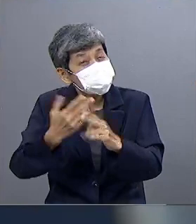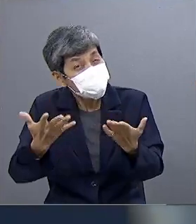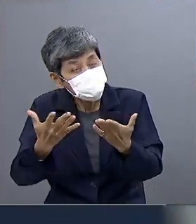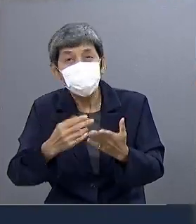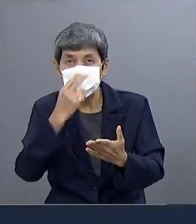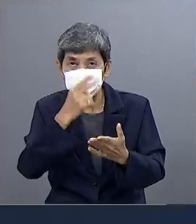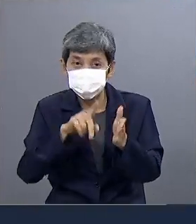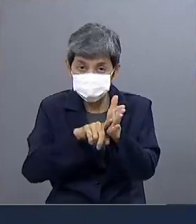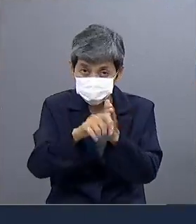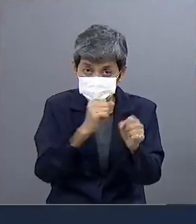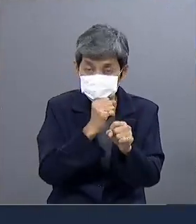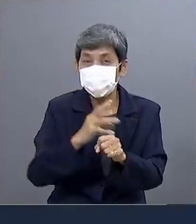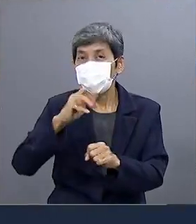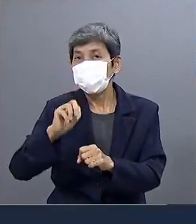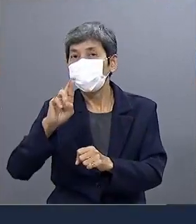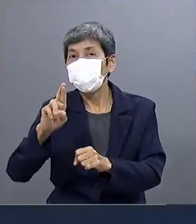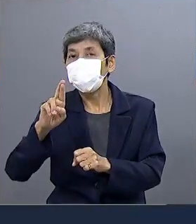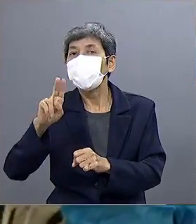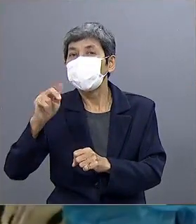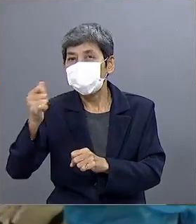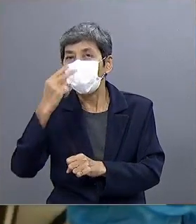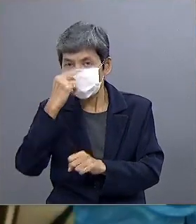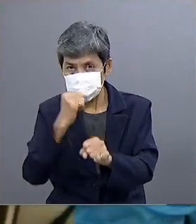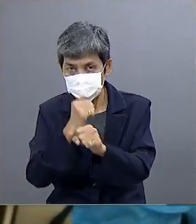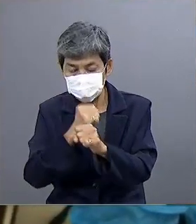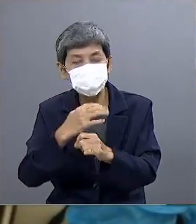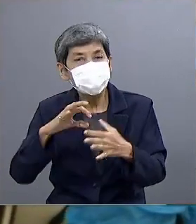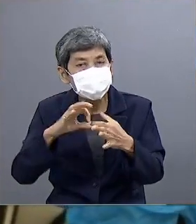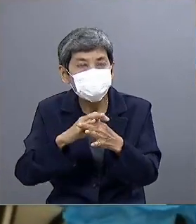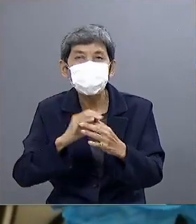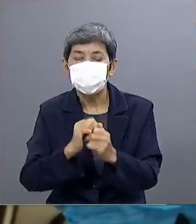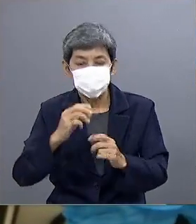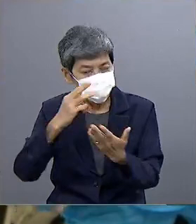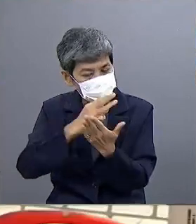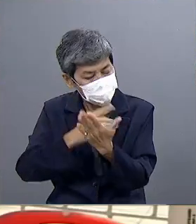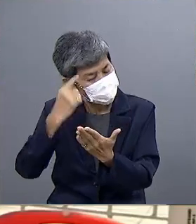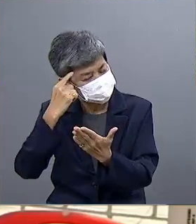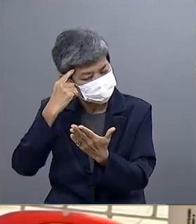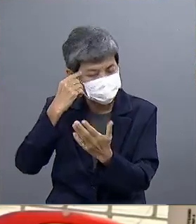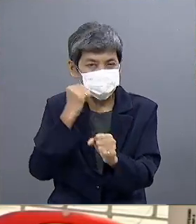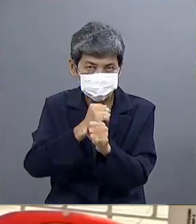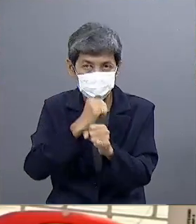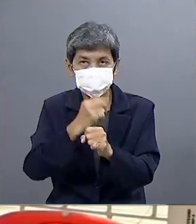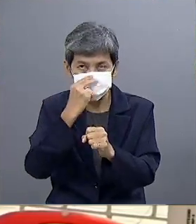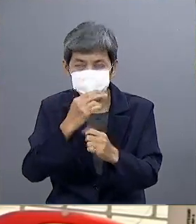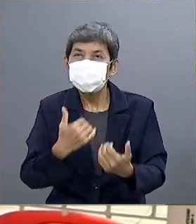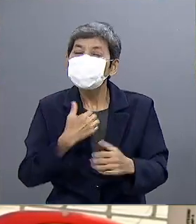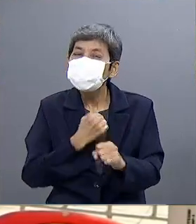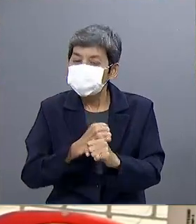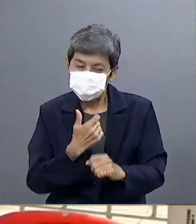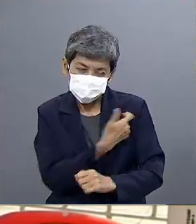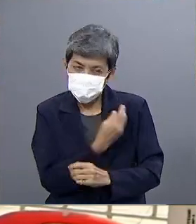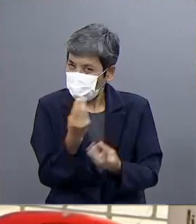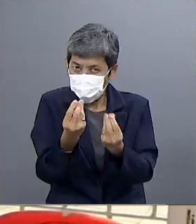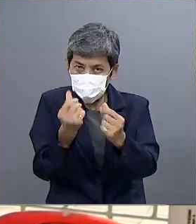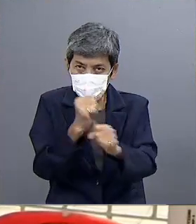นิด mRNA อันนี้ก็จะเป็นไปตามข้อมูลของฝ่ายวิชาการที่กำลังเร่งศึกษาแล้วก็ต้องให้ทันเวลาคาดว่าอี